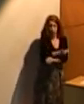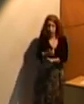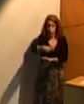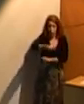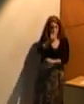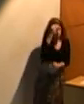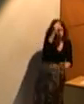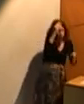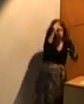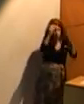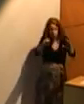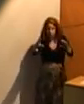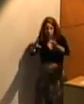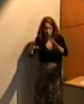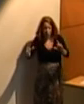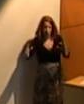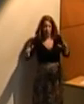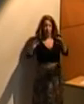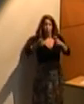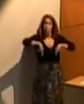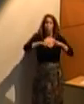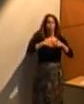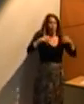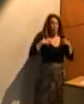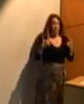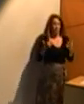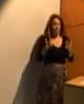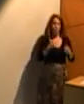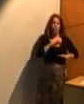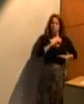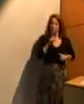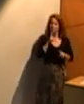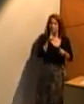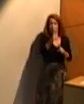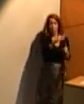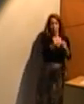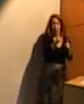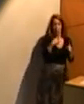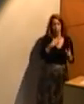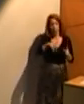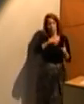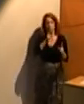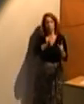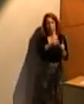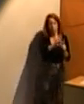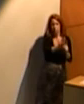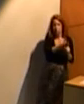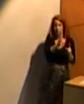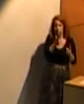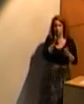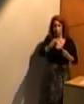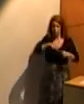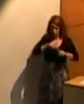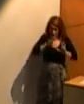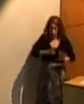de notre responsabilité sociale de scientifiques et ça je crois dans un laboratoire de recherche extrêmement important cette responsabilité sociale de